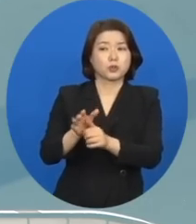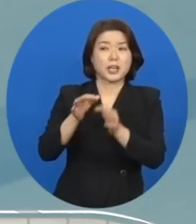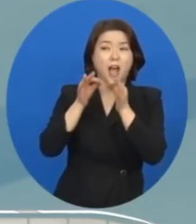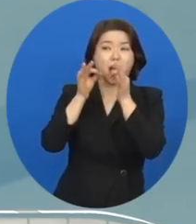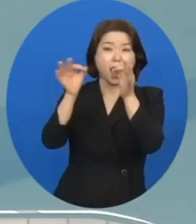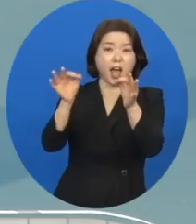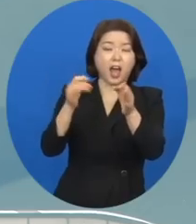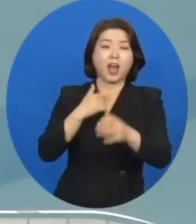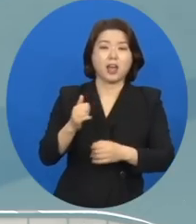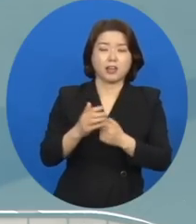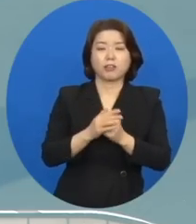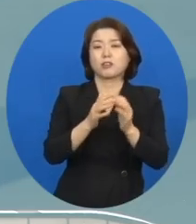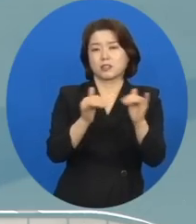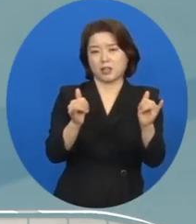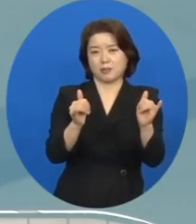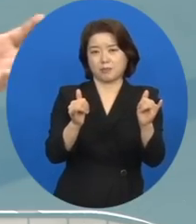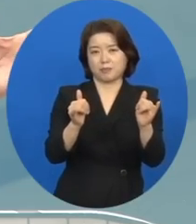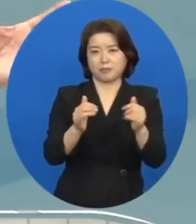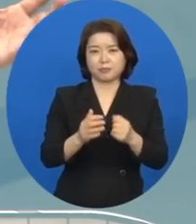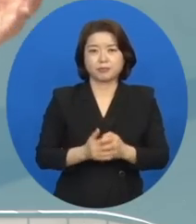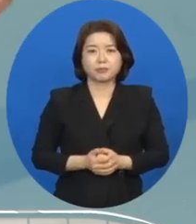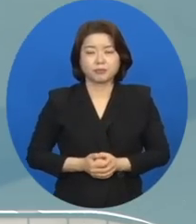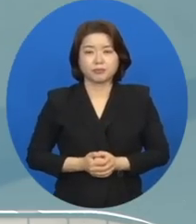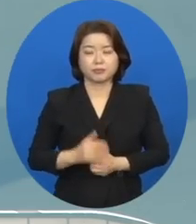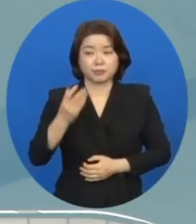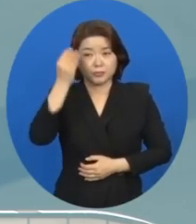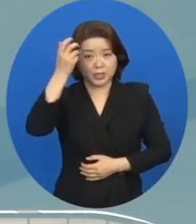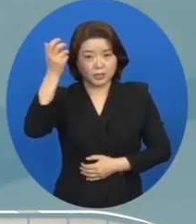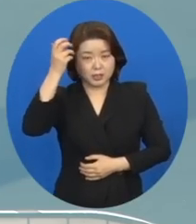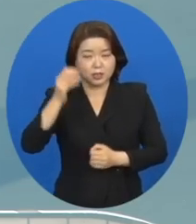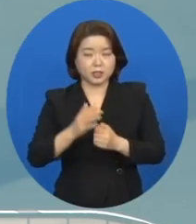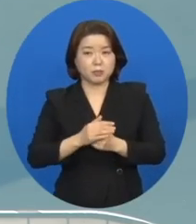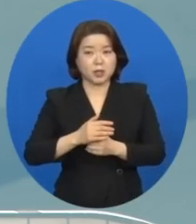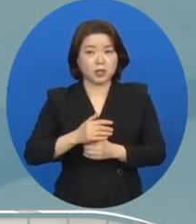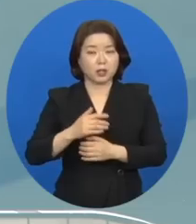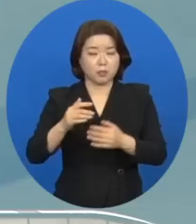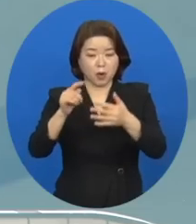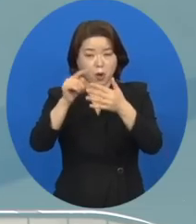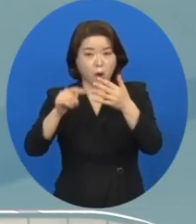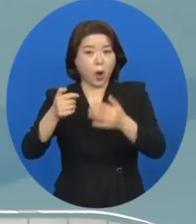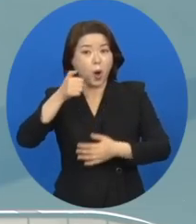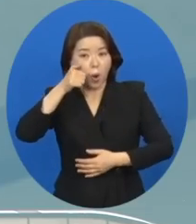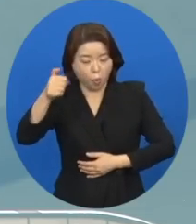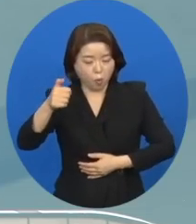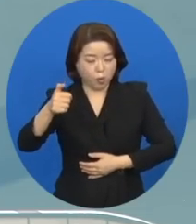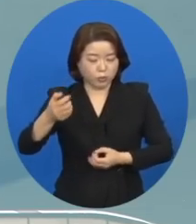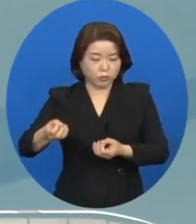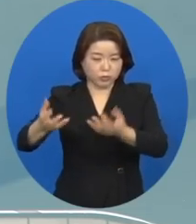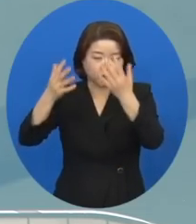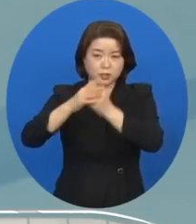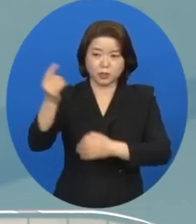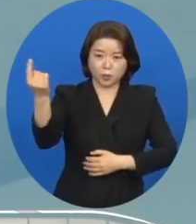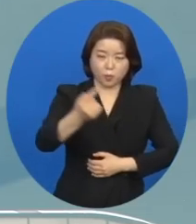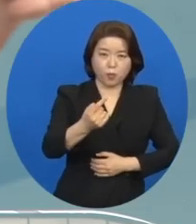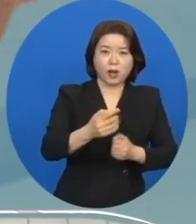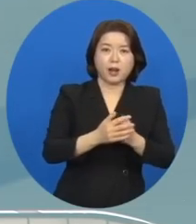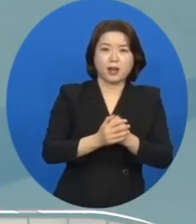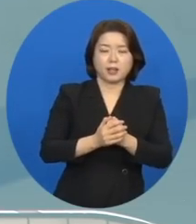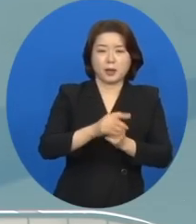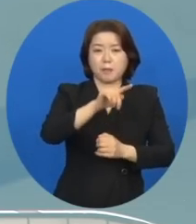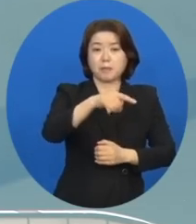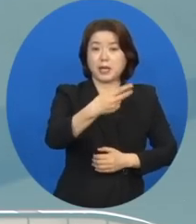외쳤던 사람들이었어요. 그런데 성령께서 오순절에 강림하셔서 베드로와 120 문도와